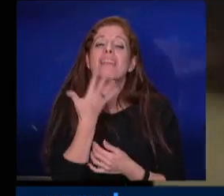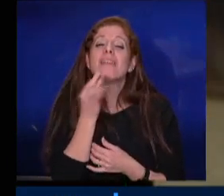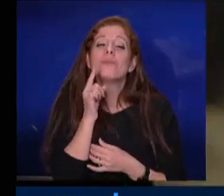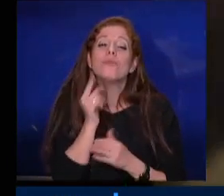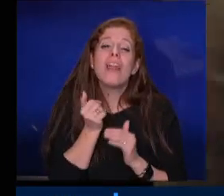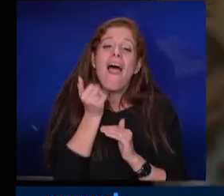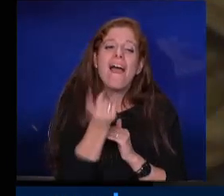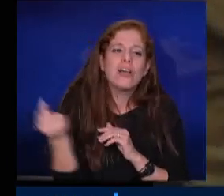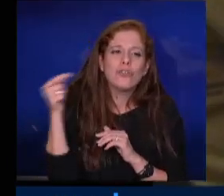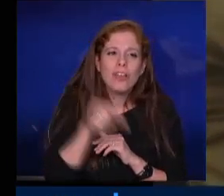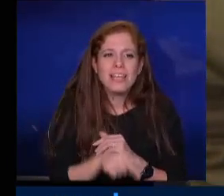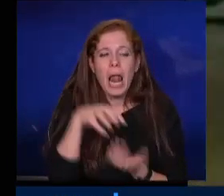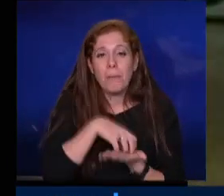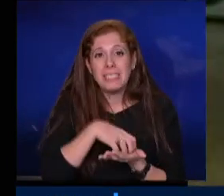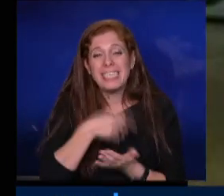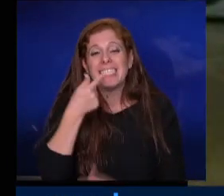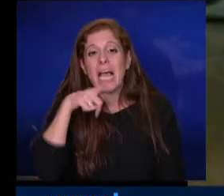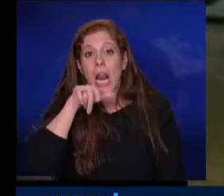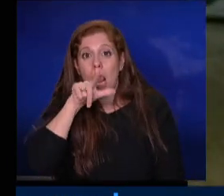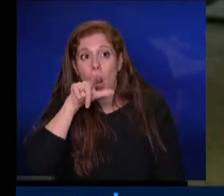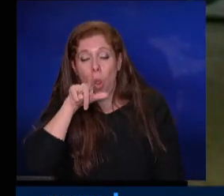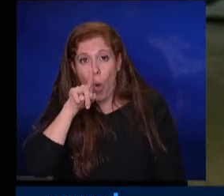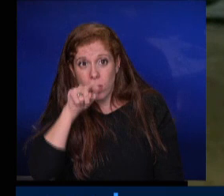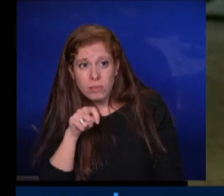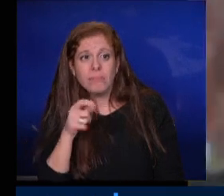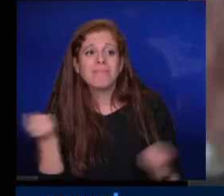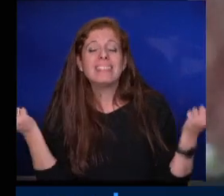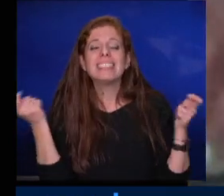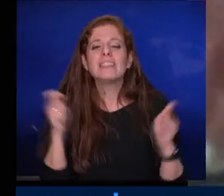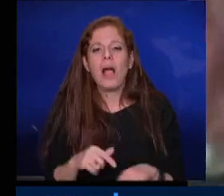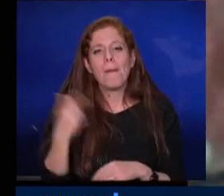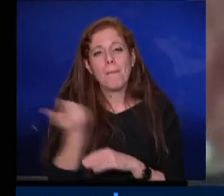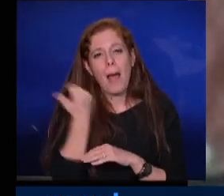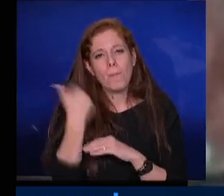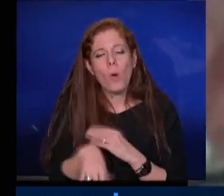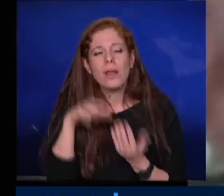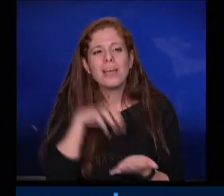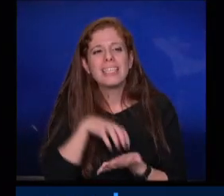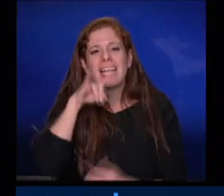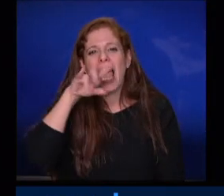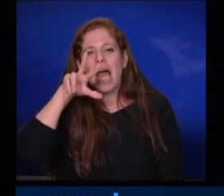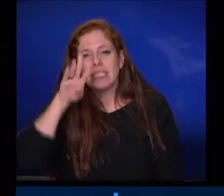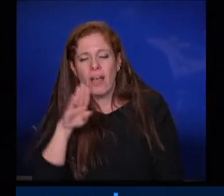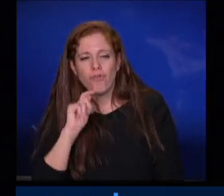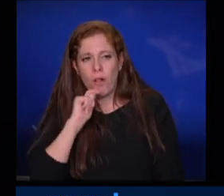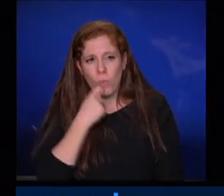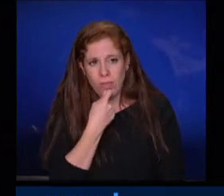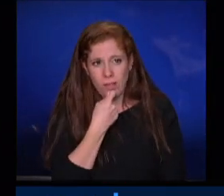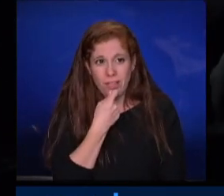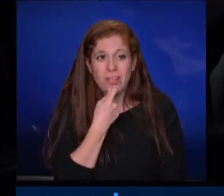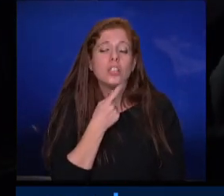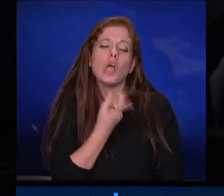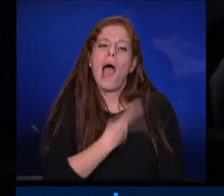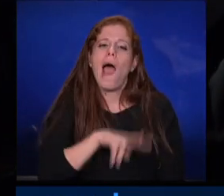שיגיע לבסיס גלילות סגרה חודש בפעם האחרונה את שעריה יחידת חצב של חיל המודיעין האמונה על איסוף